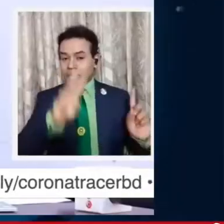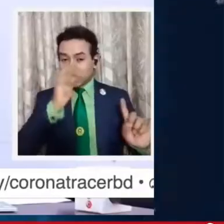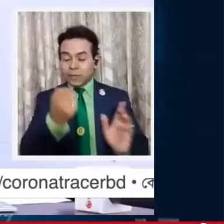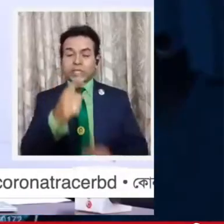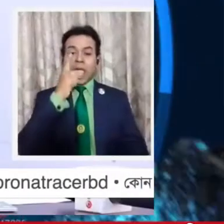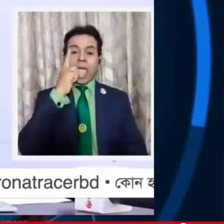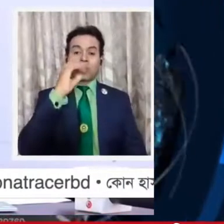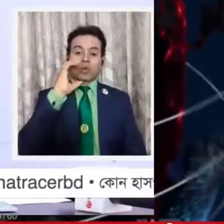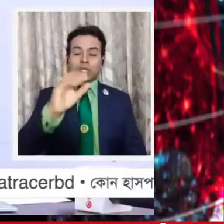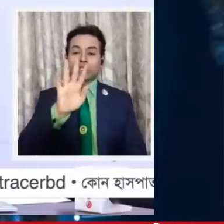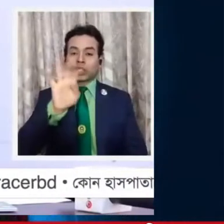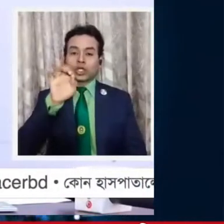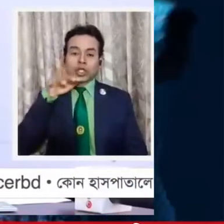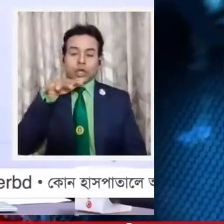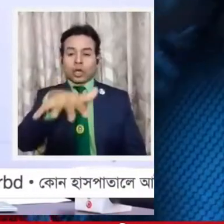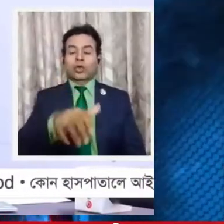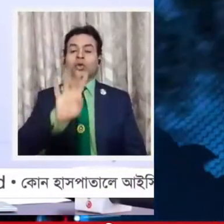বিশ্বে 24 ঘন্টা শনাক্ত হয়েছে